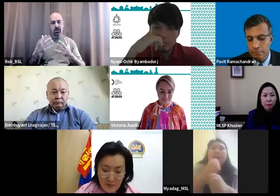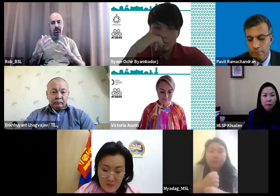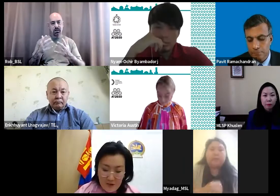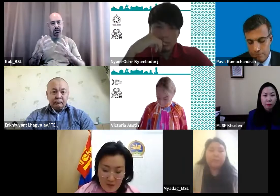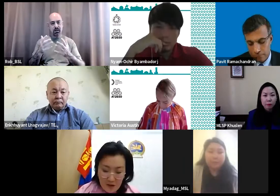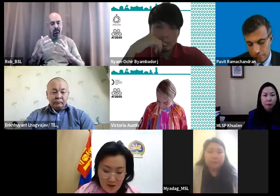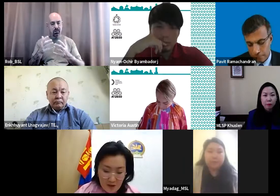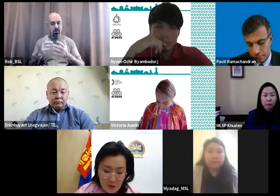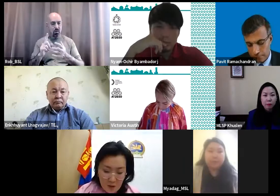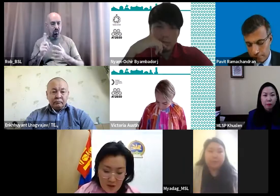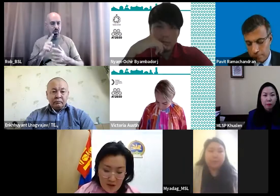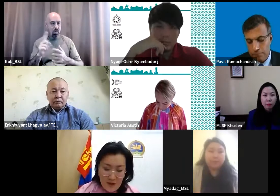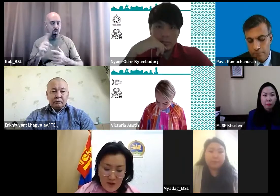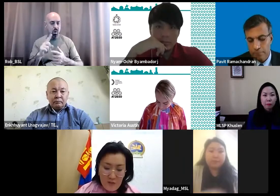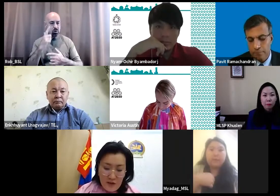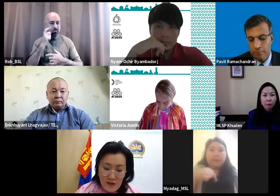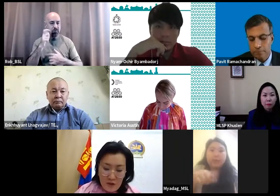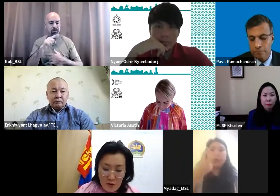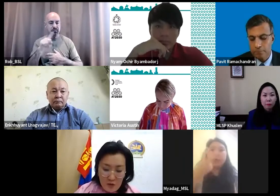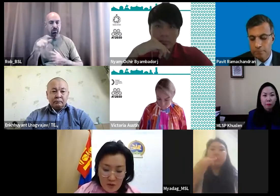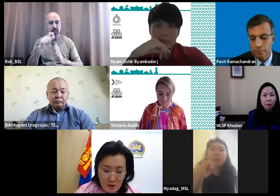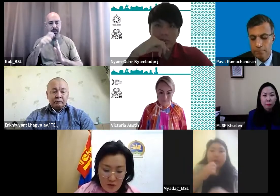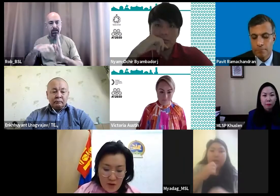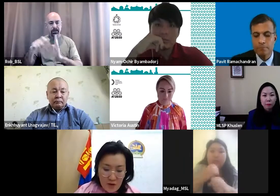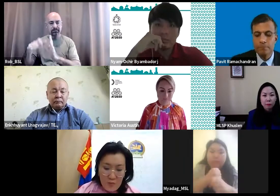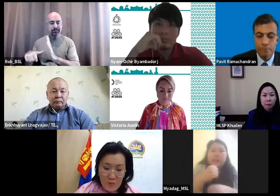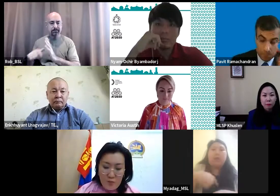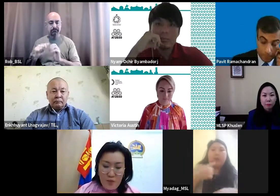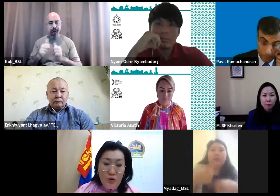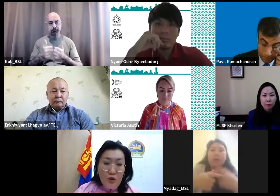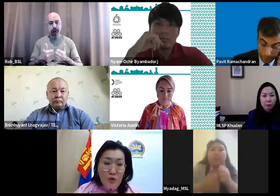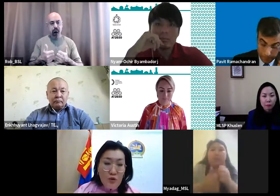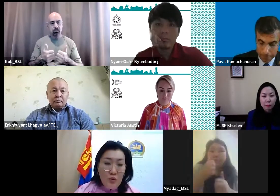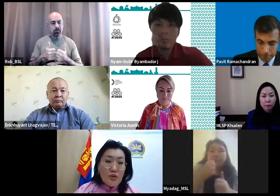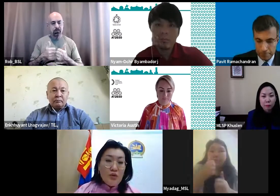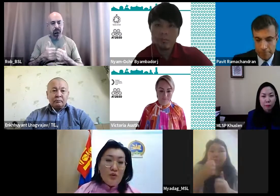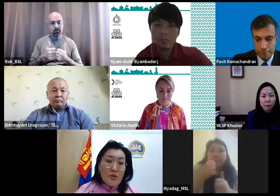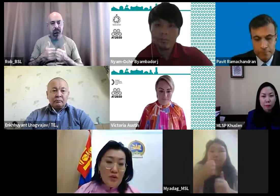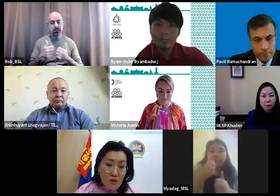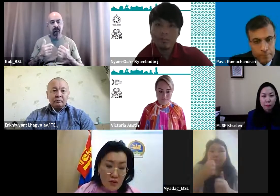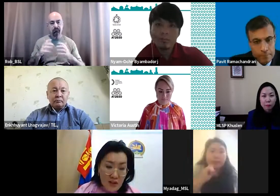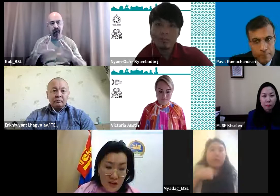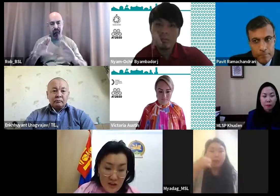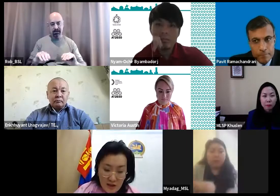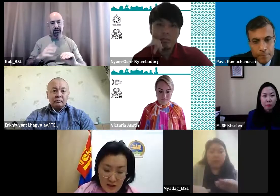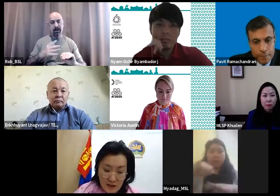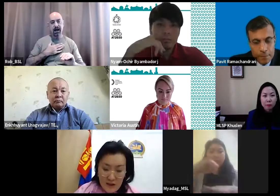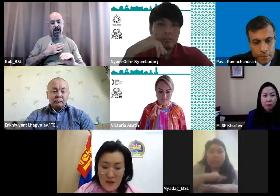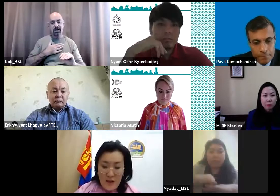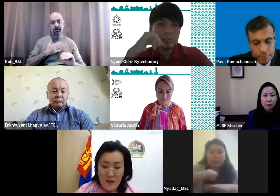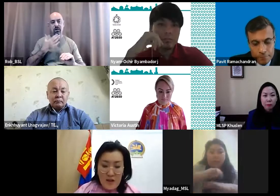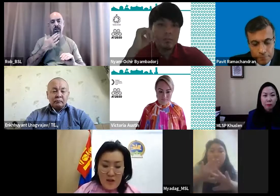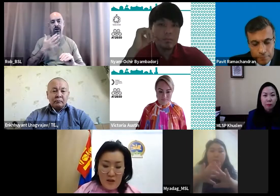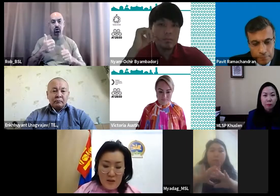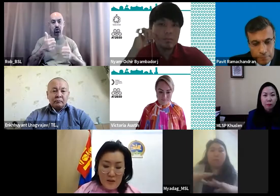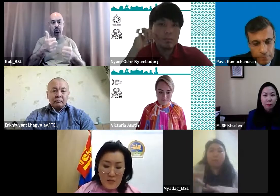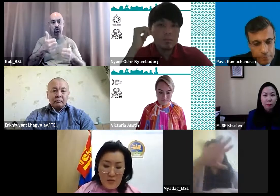ажиллагаанда бас амжилт хүсээд манай одоо улс орн бусад бүх одоо хөгжсөн улс орнуудын нэгэн адилаар